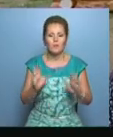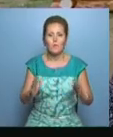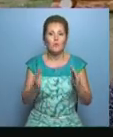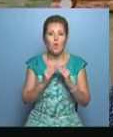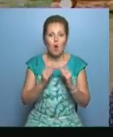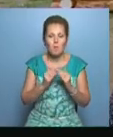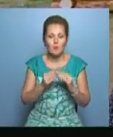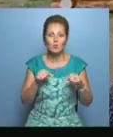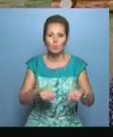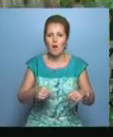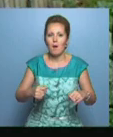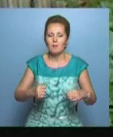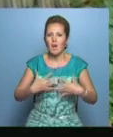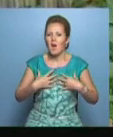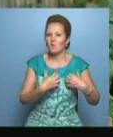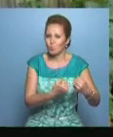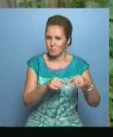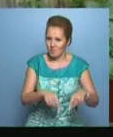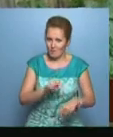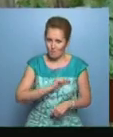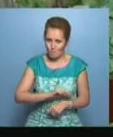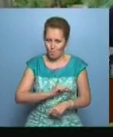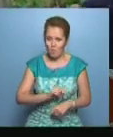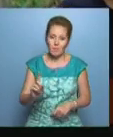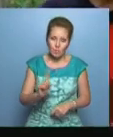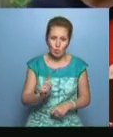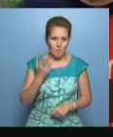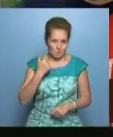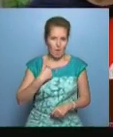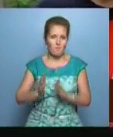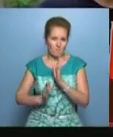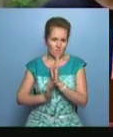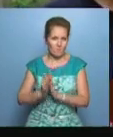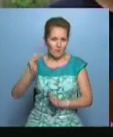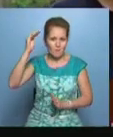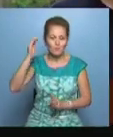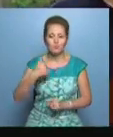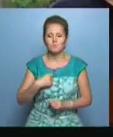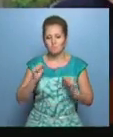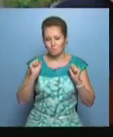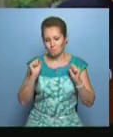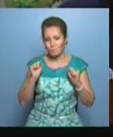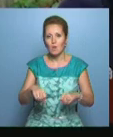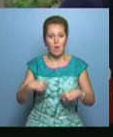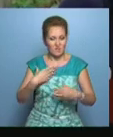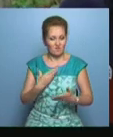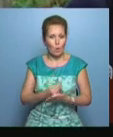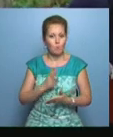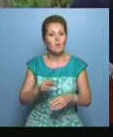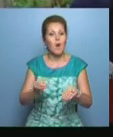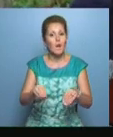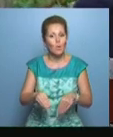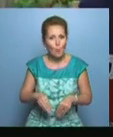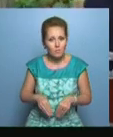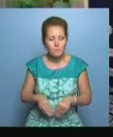вот сюда рвутся работать. Чтобы это, когда вырастешь, можно будет, это огород у тебя будет свой, можно будет